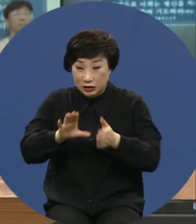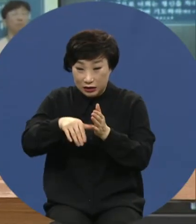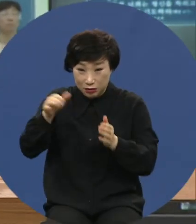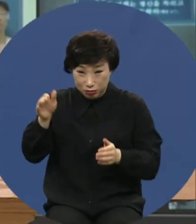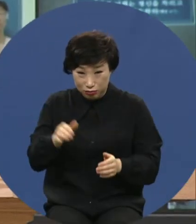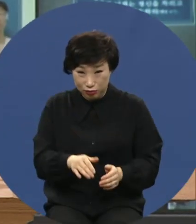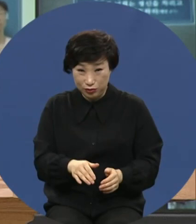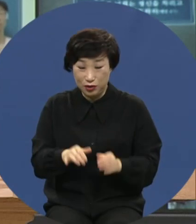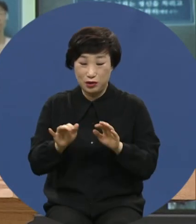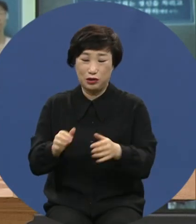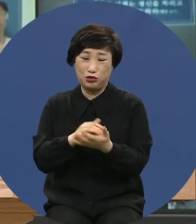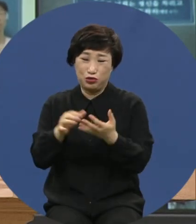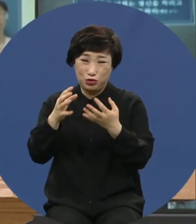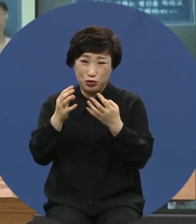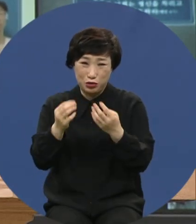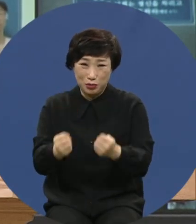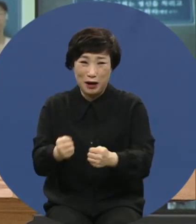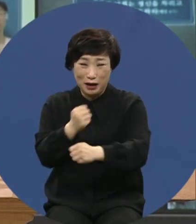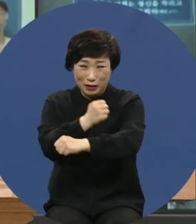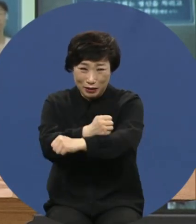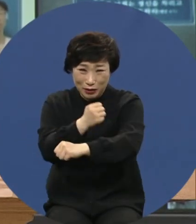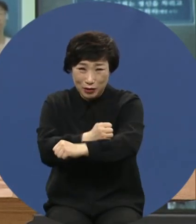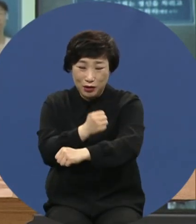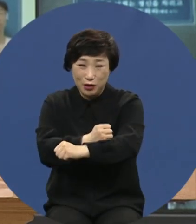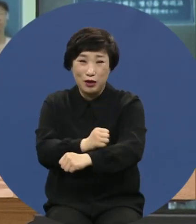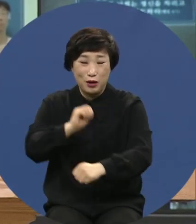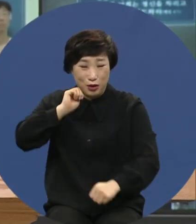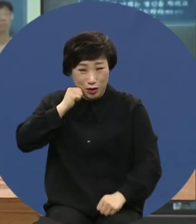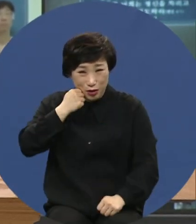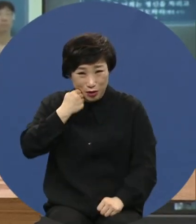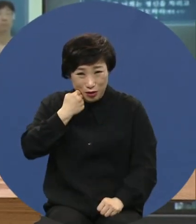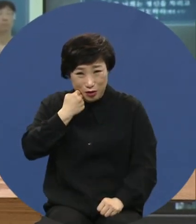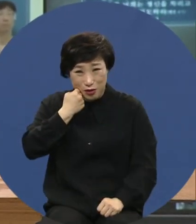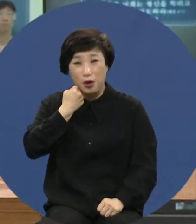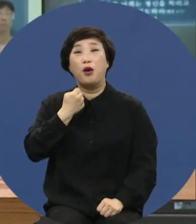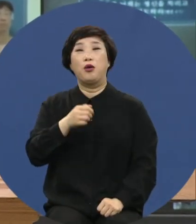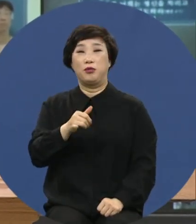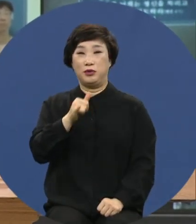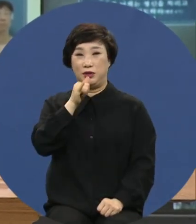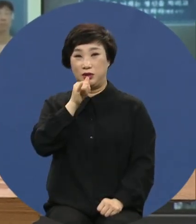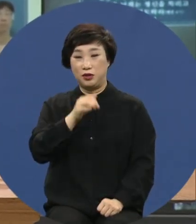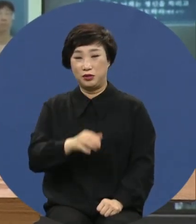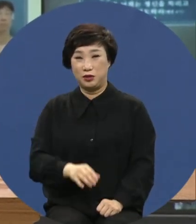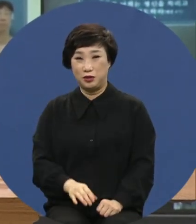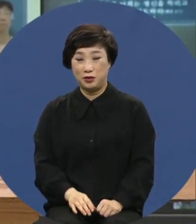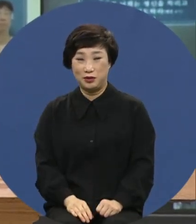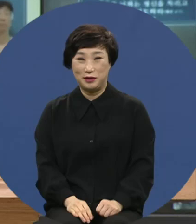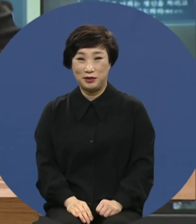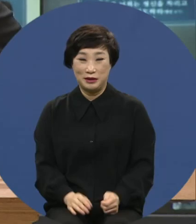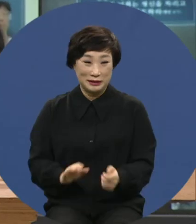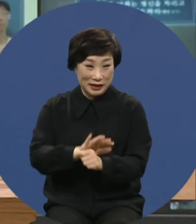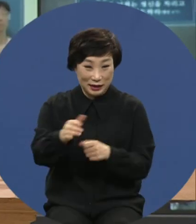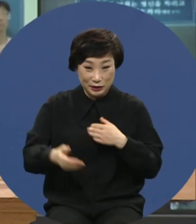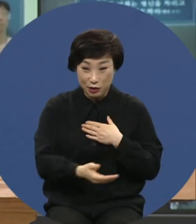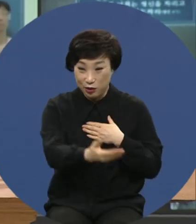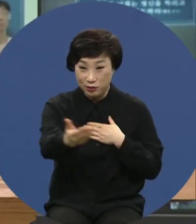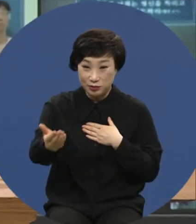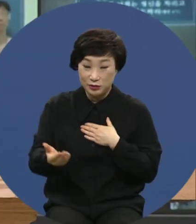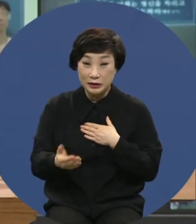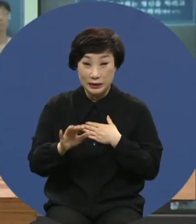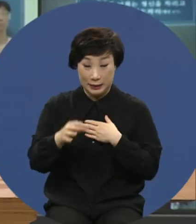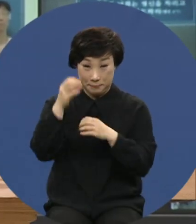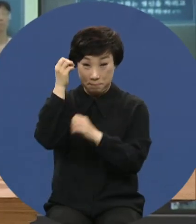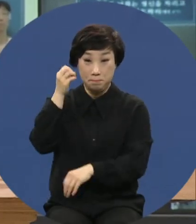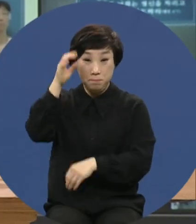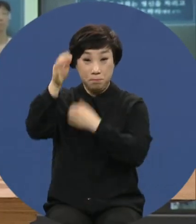태어나서부터 수많은 고통과 어려움을 겪으며 살아갑니다. 사랑하는 여러분,